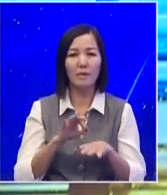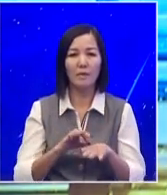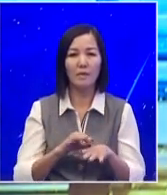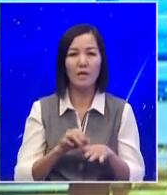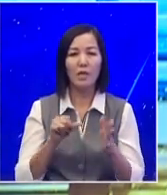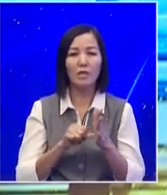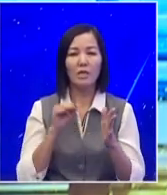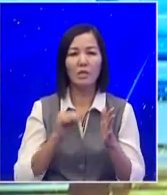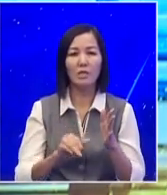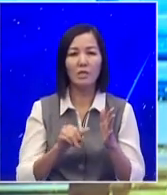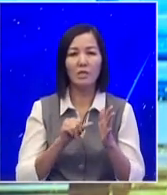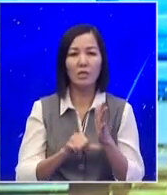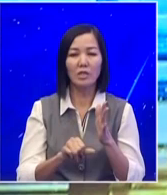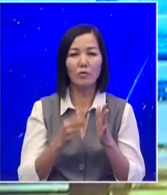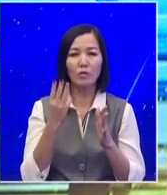коронавирусом составляет